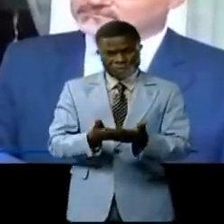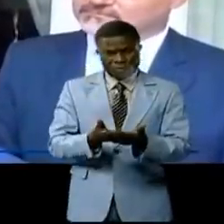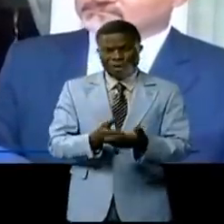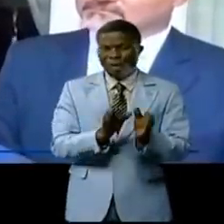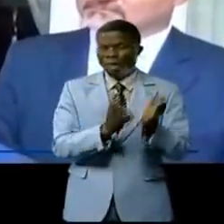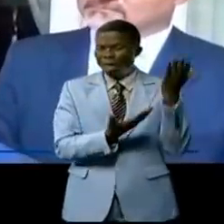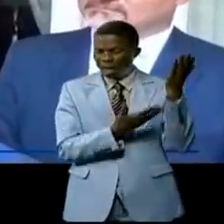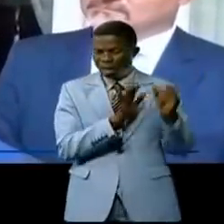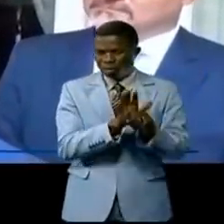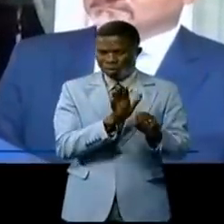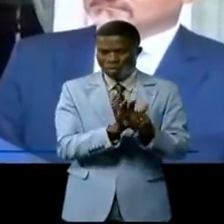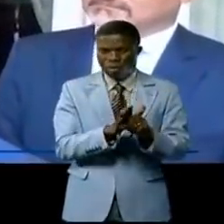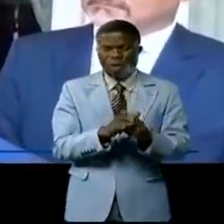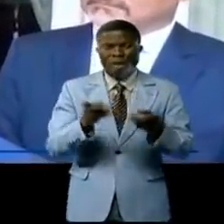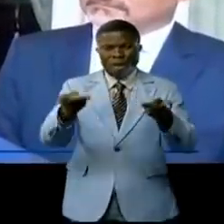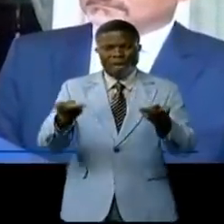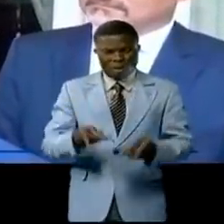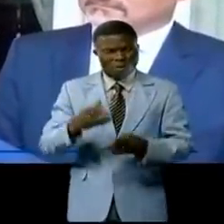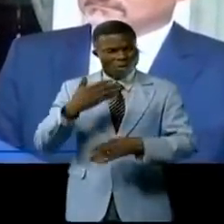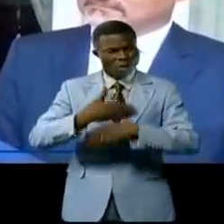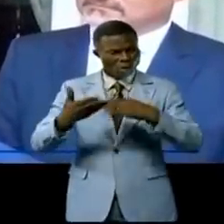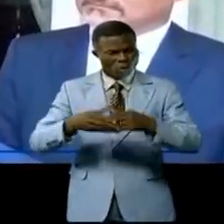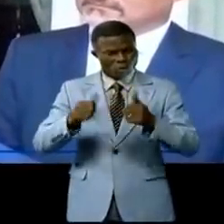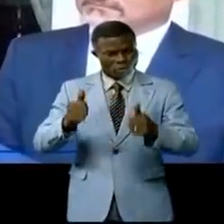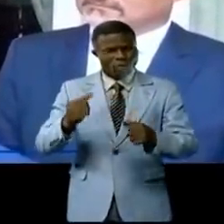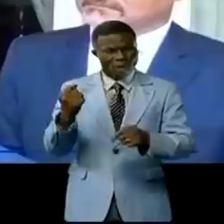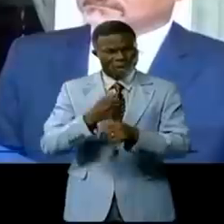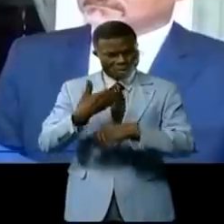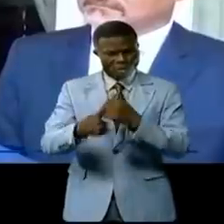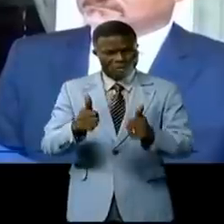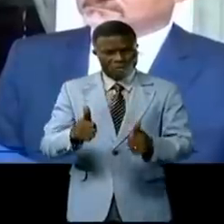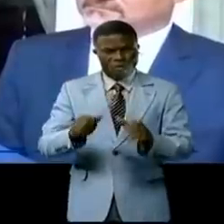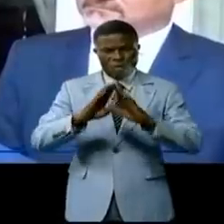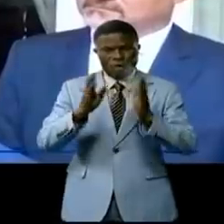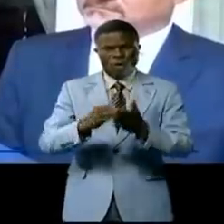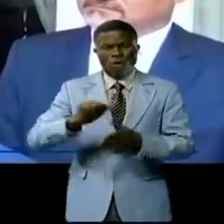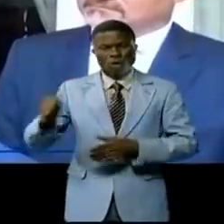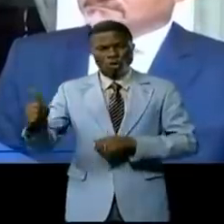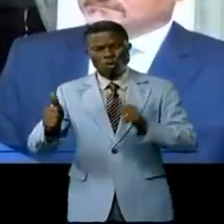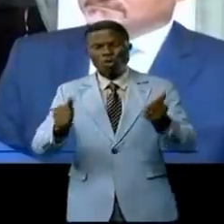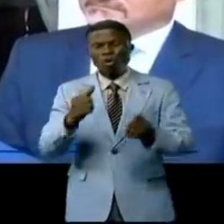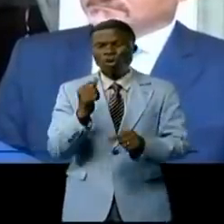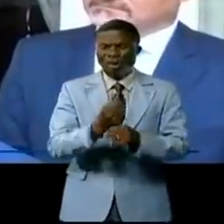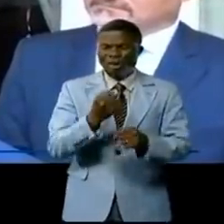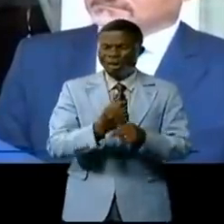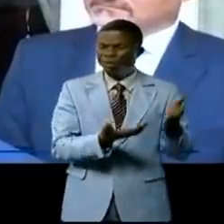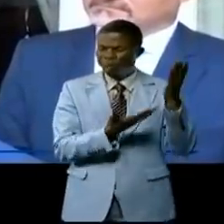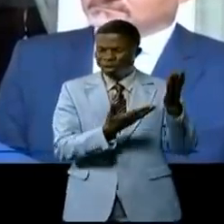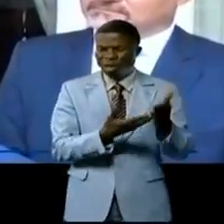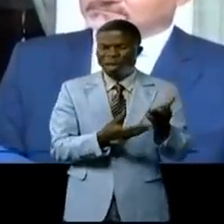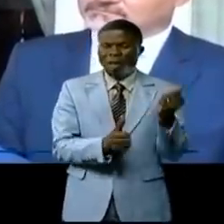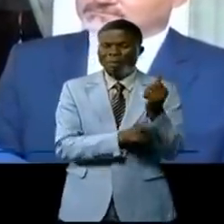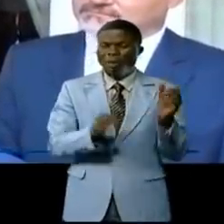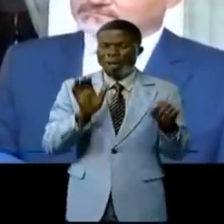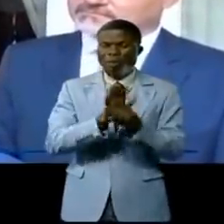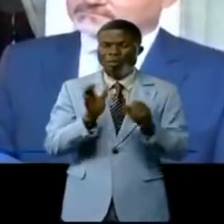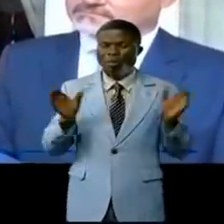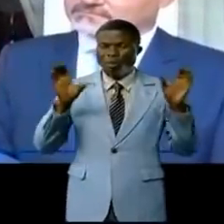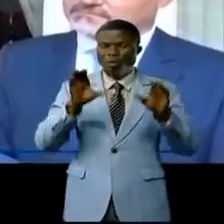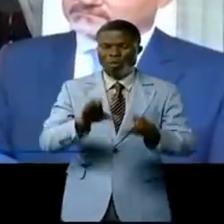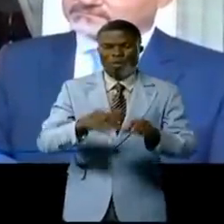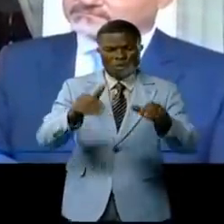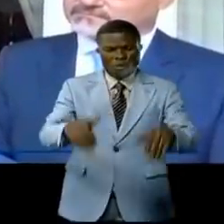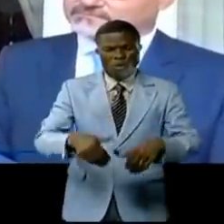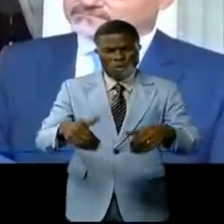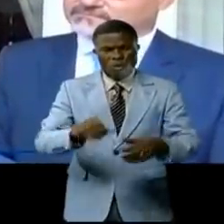important. Là, il y a certainement de la place pour tout le monde aussi. Mais il y a aussi tous ces autres grands secteurs qui peuvent employer beaucoup de monde, sur l'agriculture, le